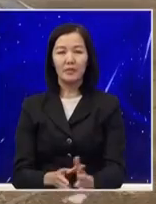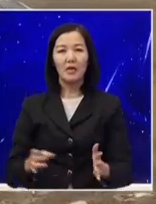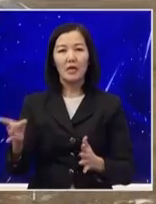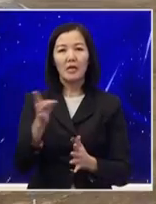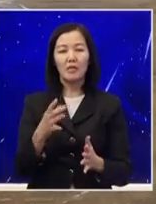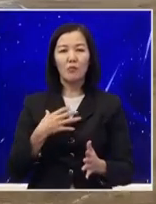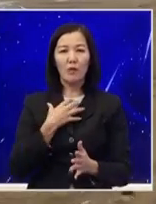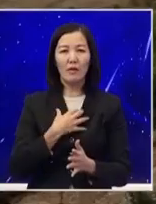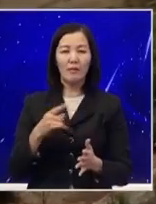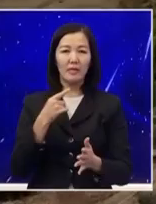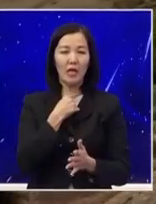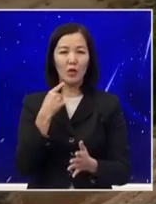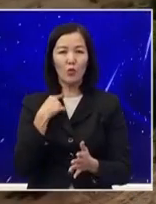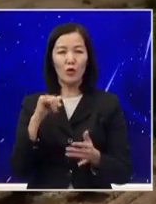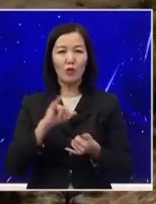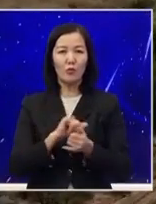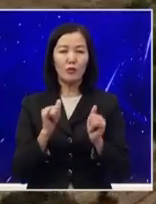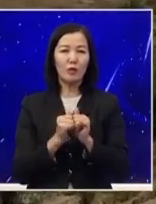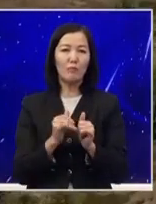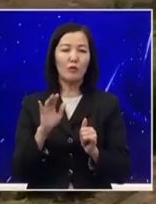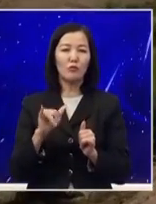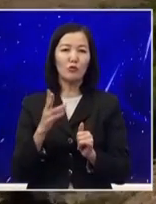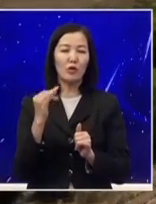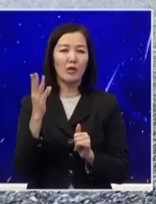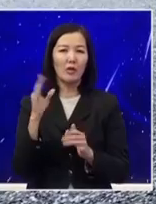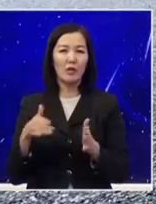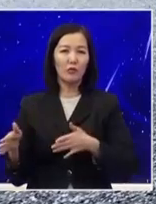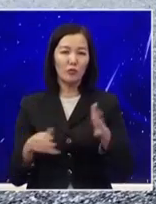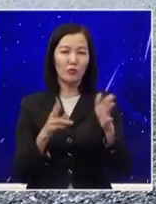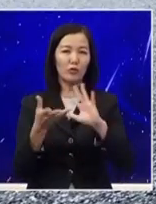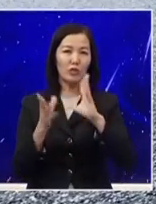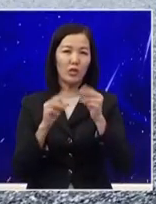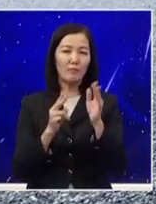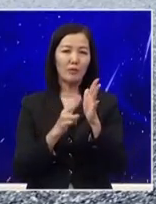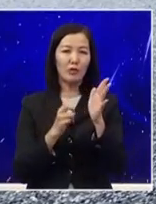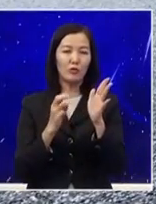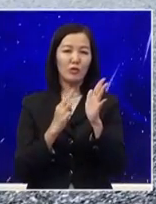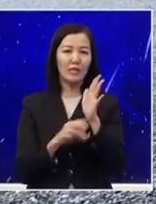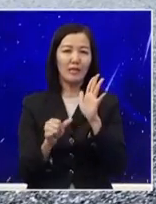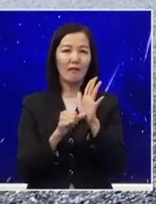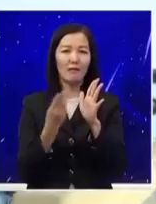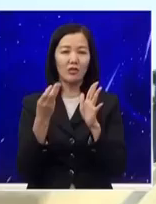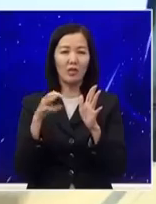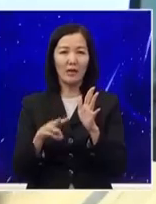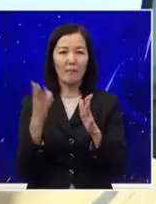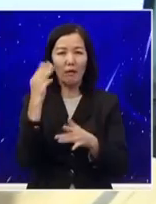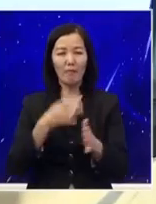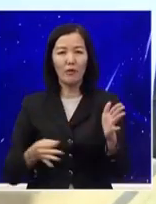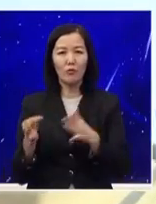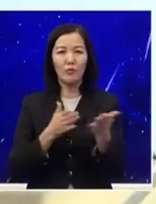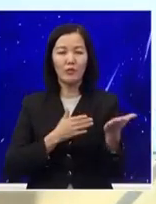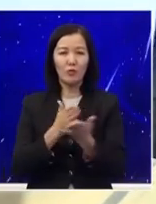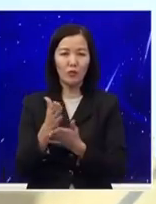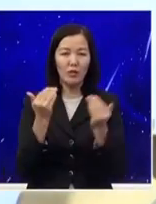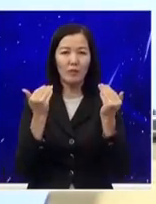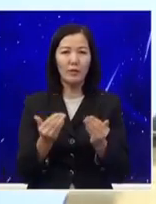Республикалық маңызы бар Талдықорған Қалбатау Өскемен тас жолы жалпы ұзындығы 786 шақырым, 315-і Алматы облысынан өтеді.